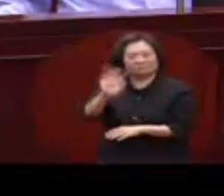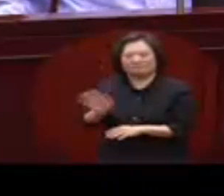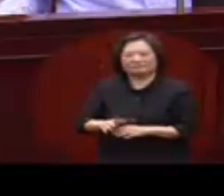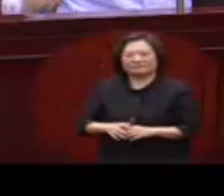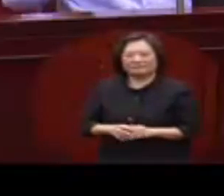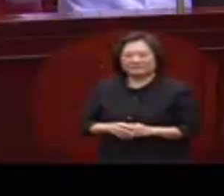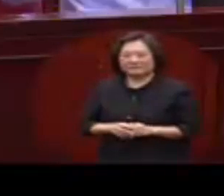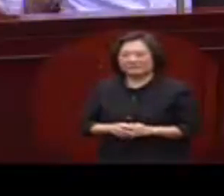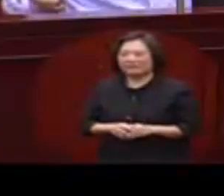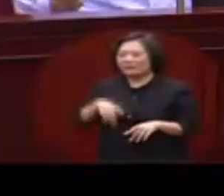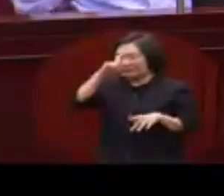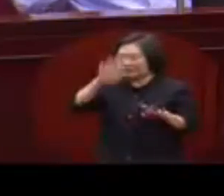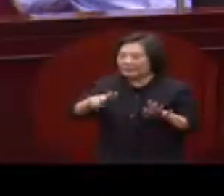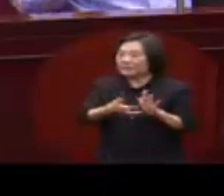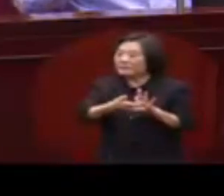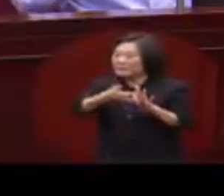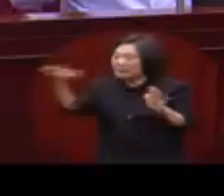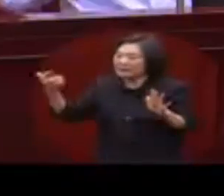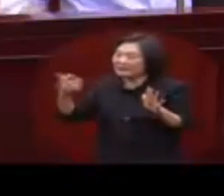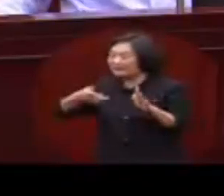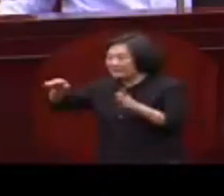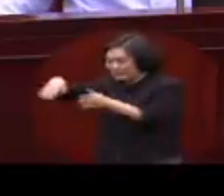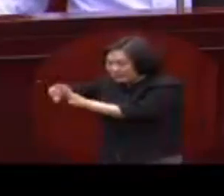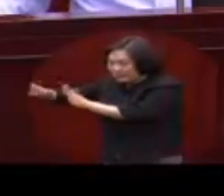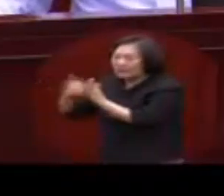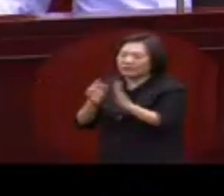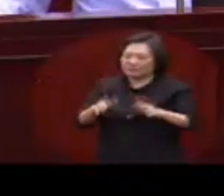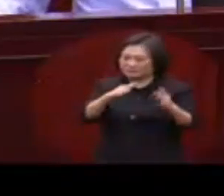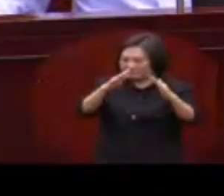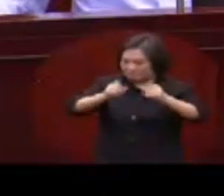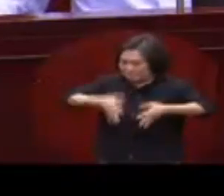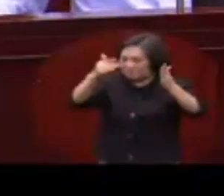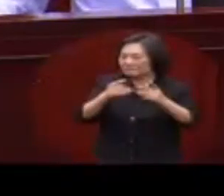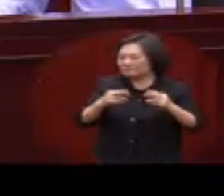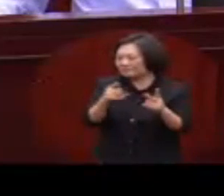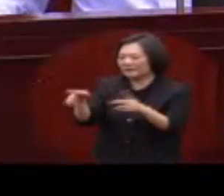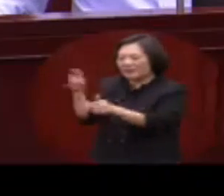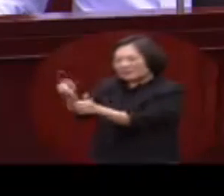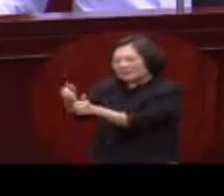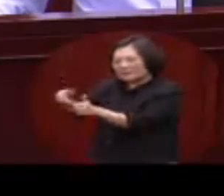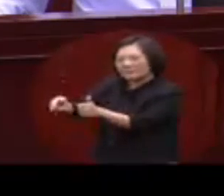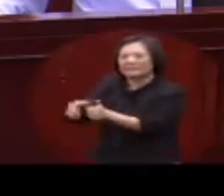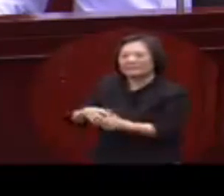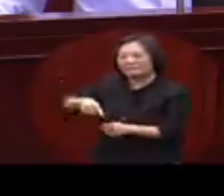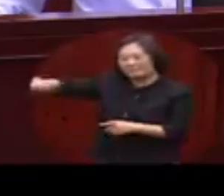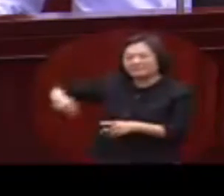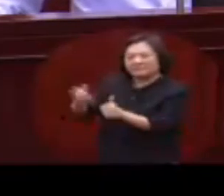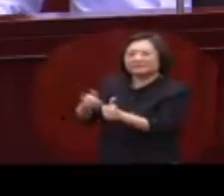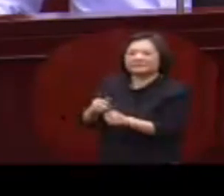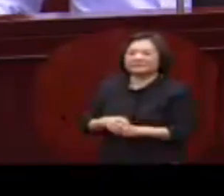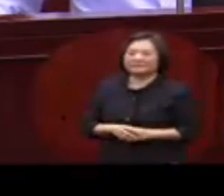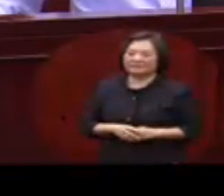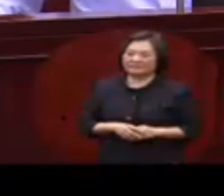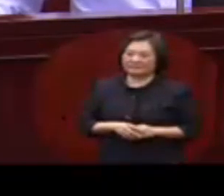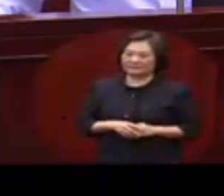在搬市场之前就开始导入，你知道，因为我跟市场处讲不太可能